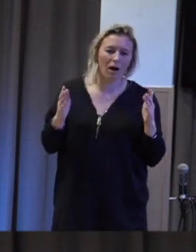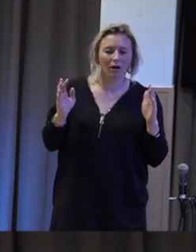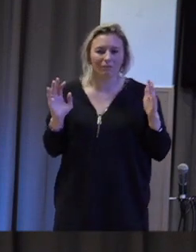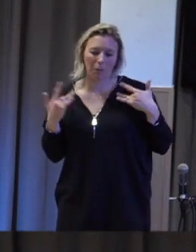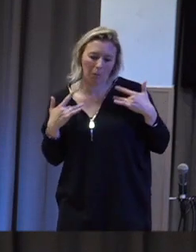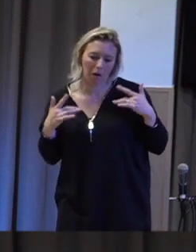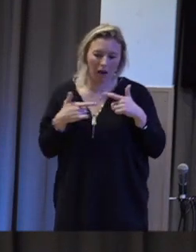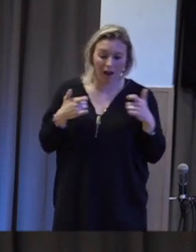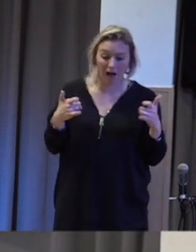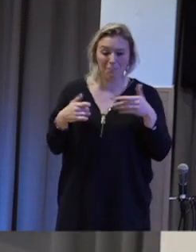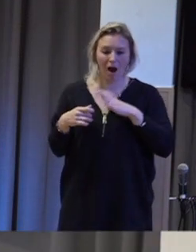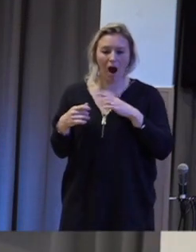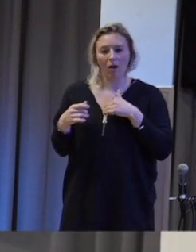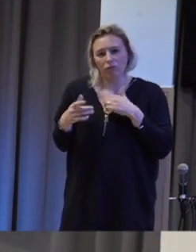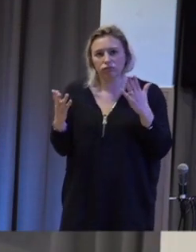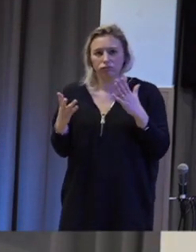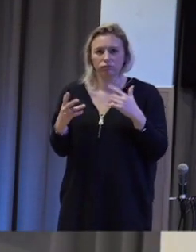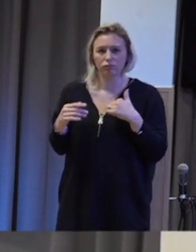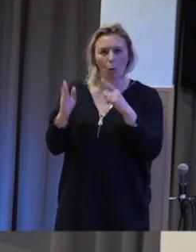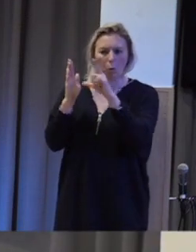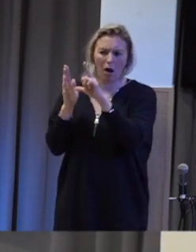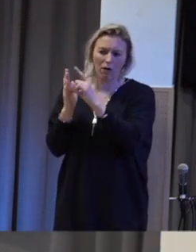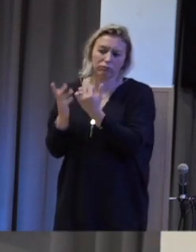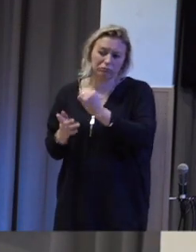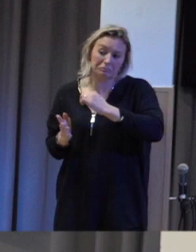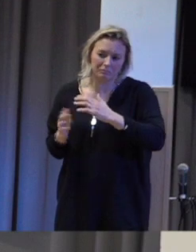loi. Tout à l'heure, le pasteur a cité